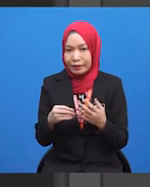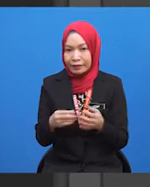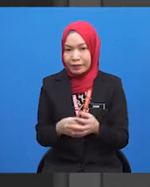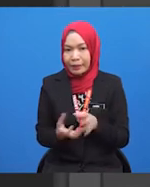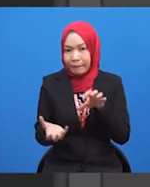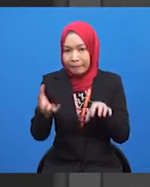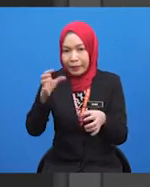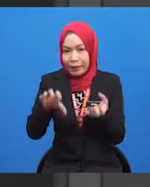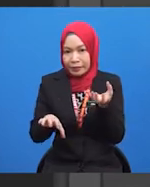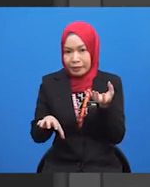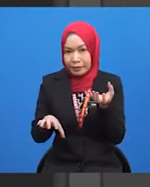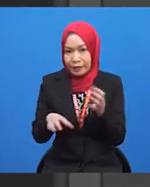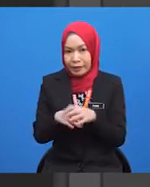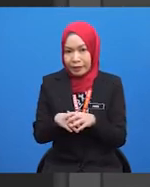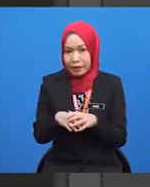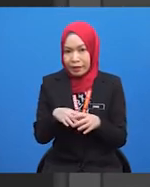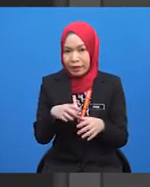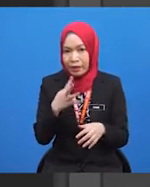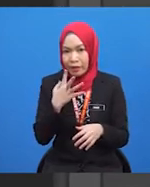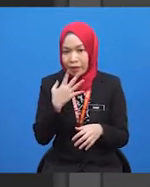pilih Hue and Saturation,